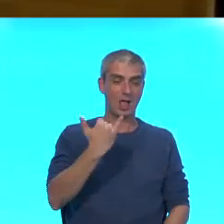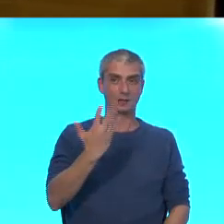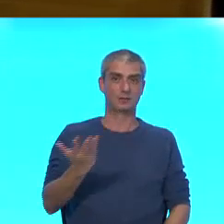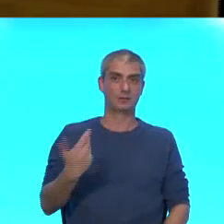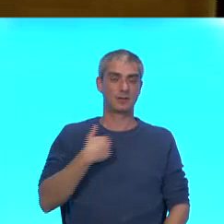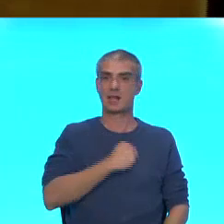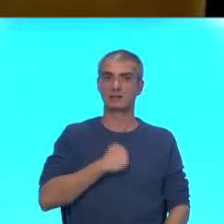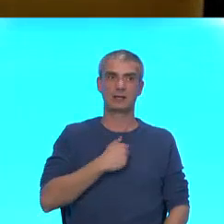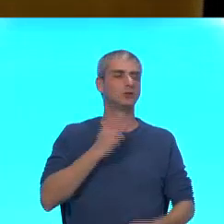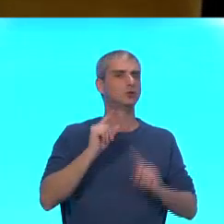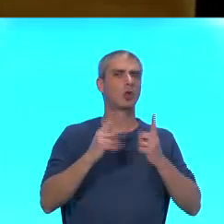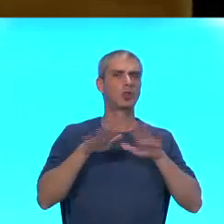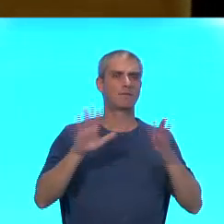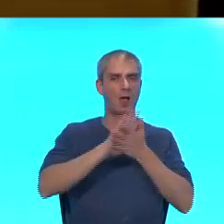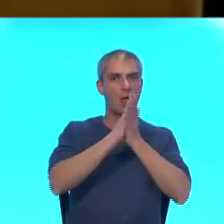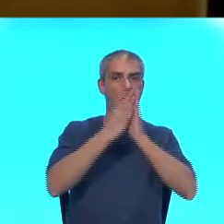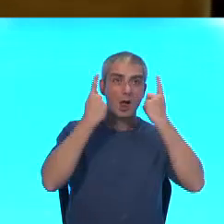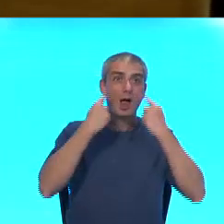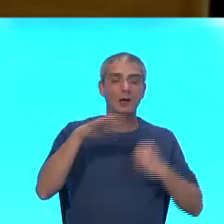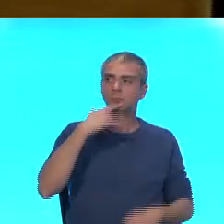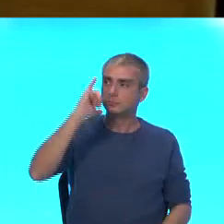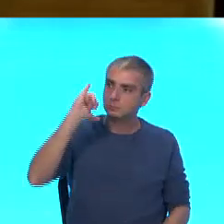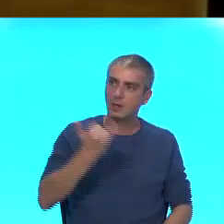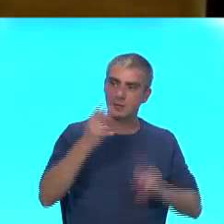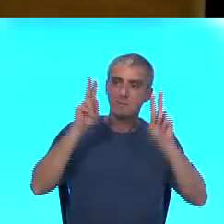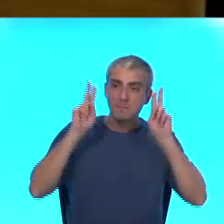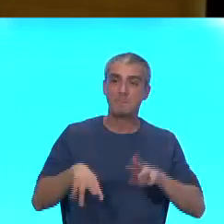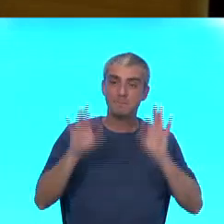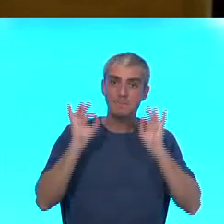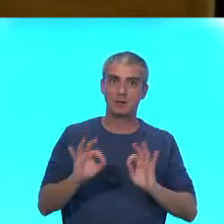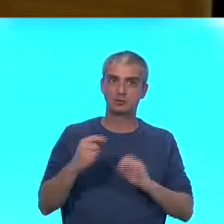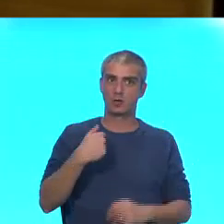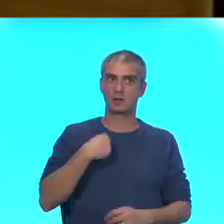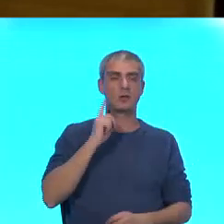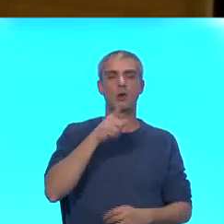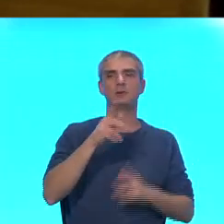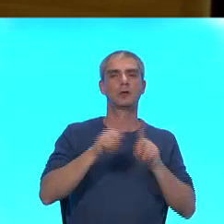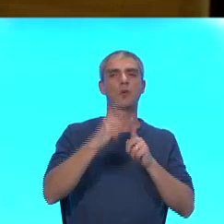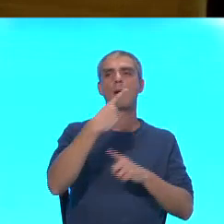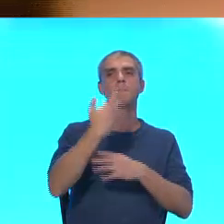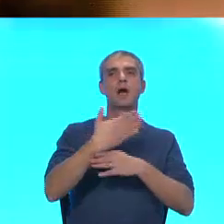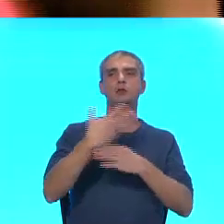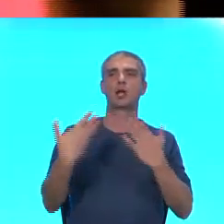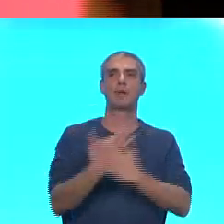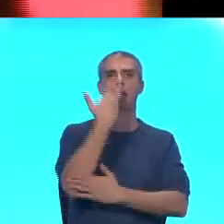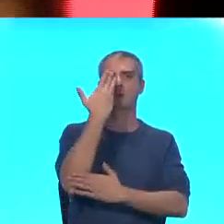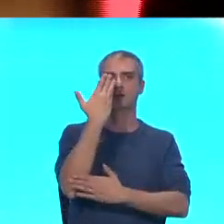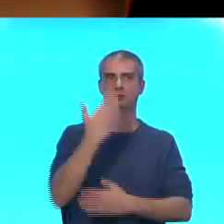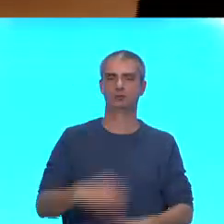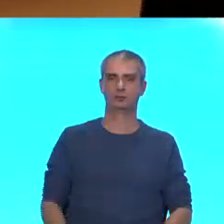לצערנו. יש פה תופעה של התחרדות ברחביה? לגמרי, לגמרי. ואני קורא לזה מאה שערים החדשה.